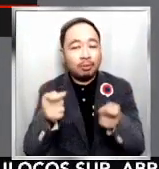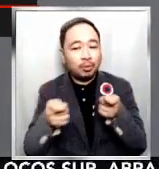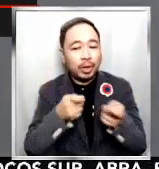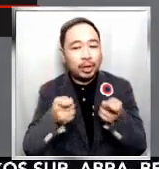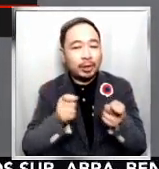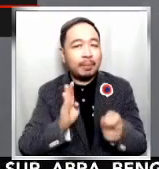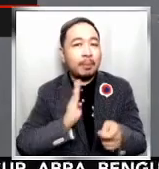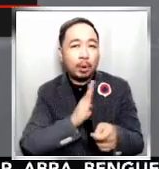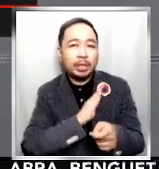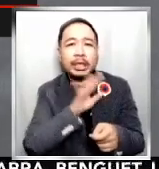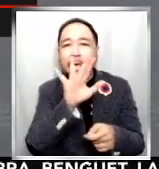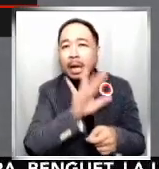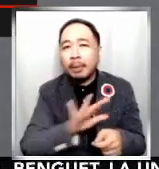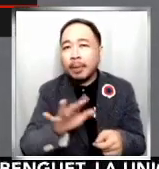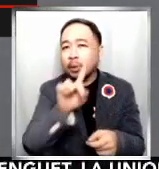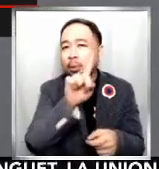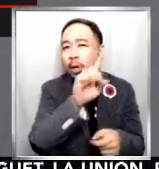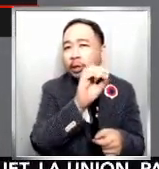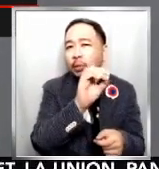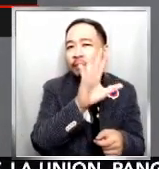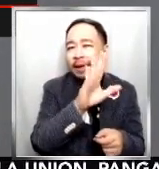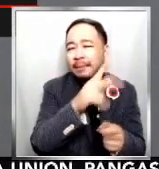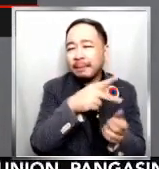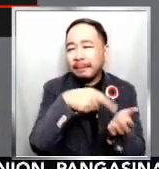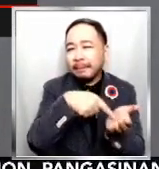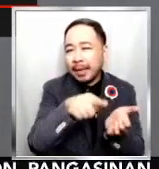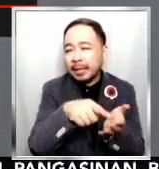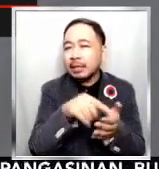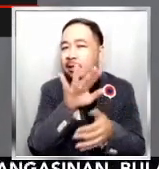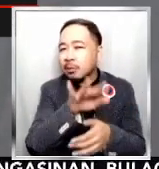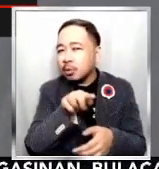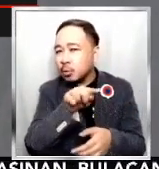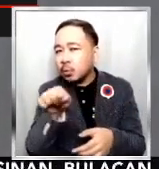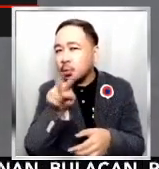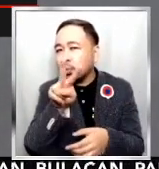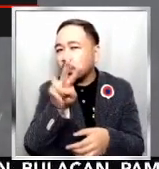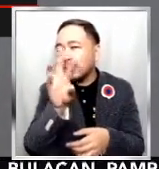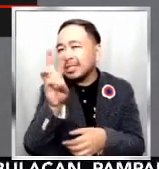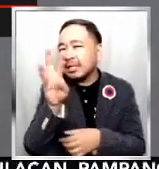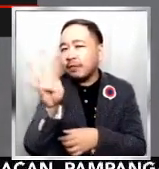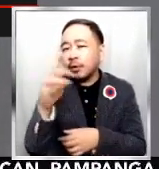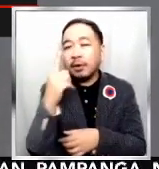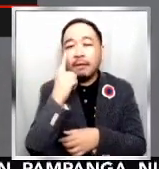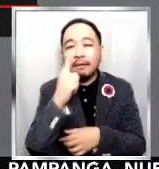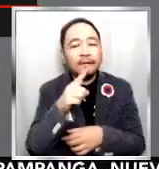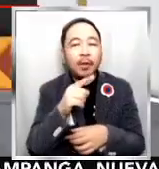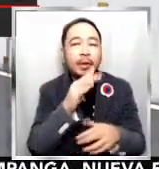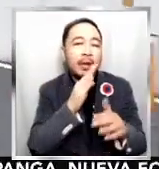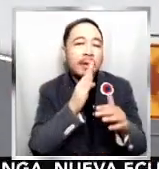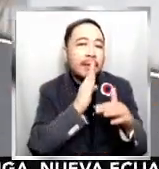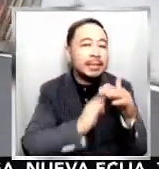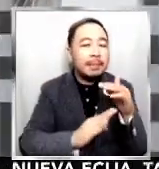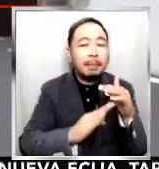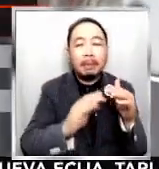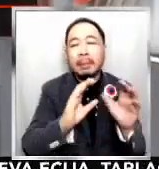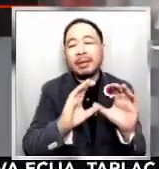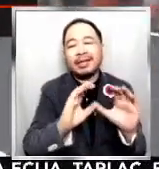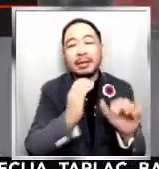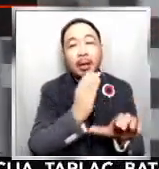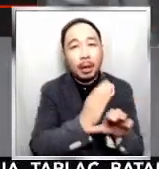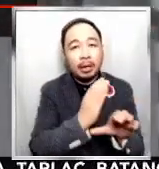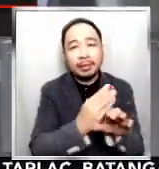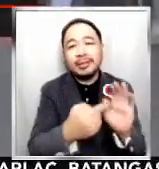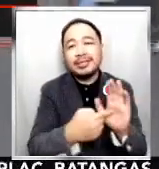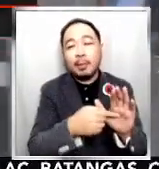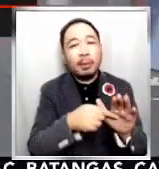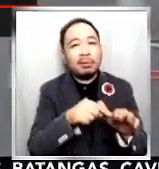pesos hanggang 264 pesos ang singil para sa mga Class 1 na sasakyan, gaya ng mga kotse. Doble naman ang singil para